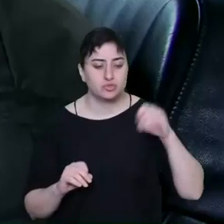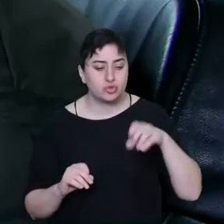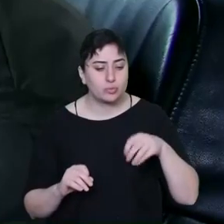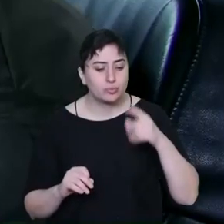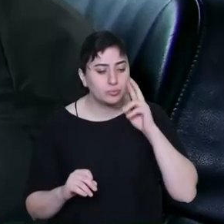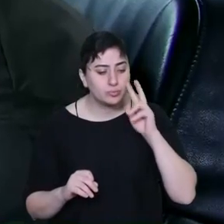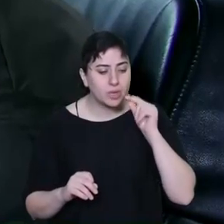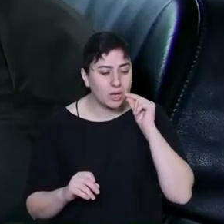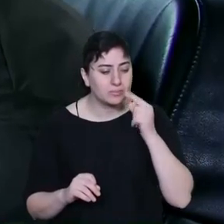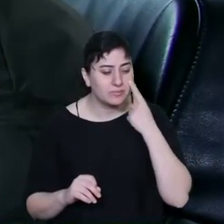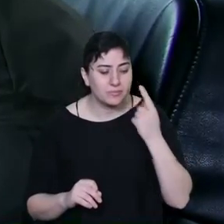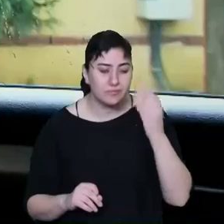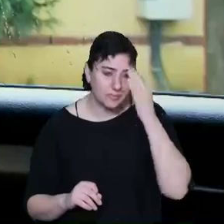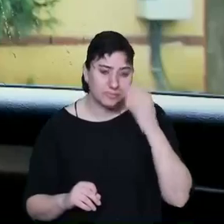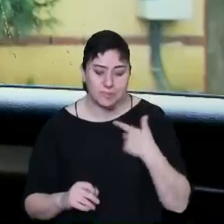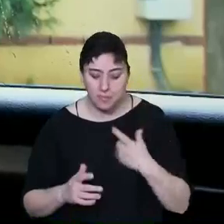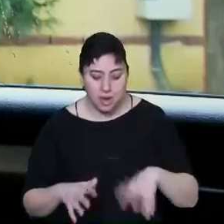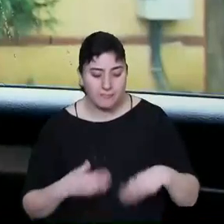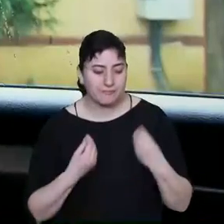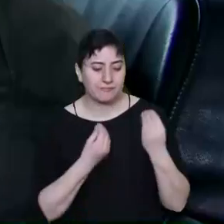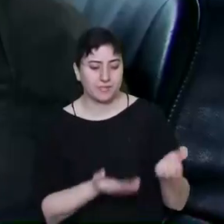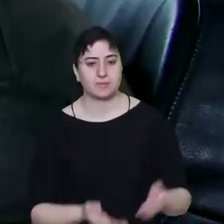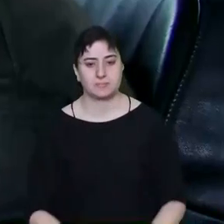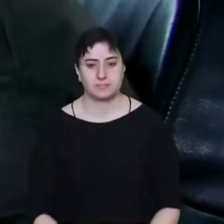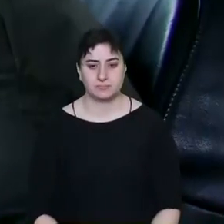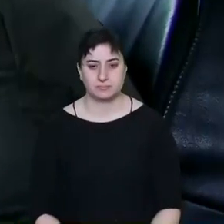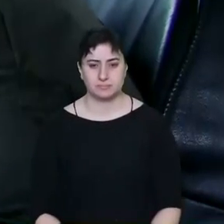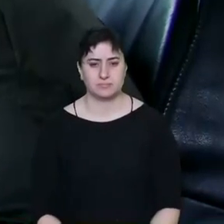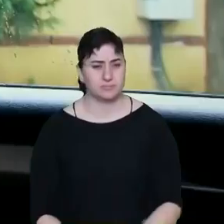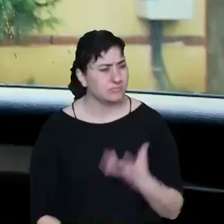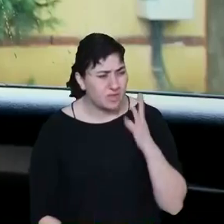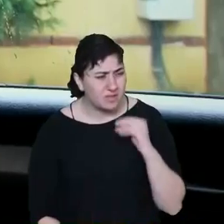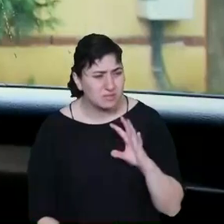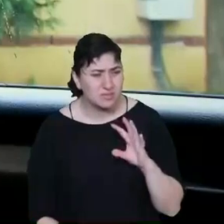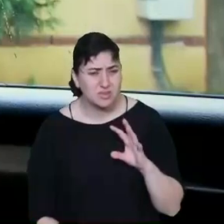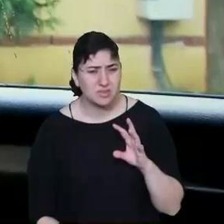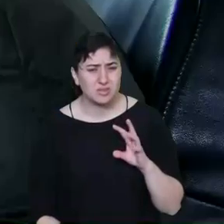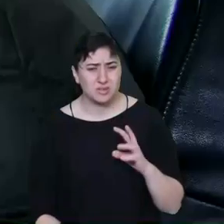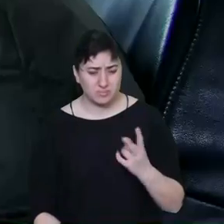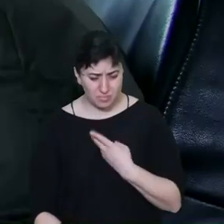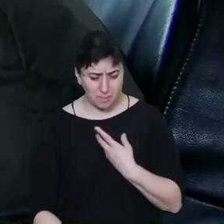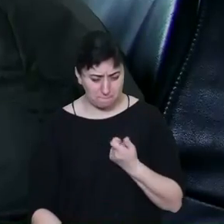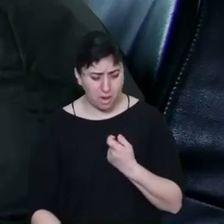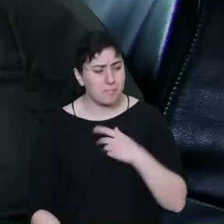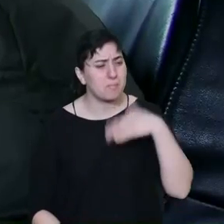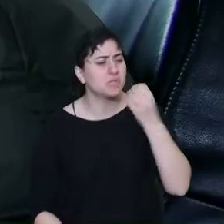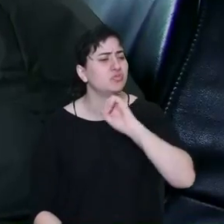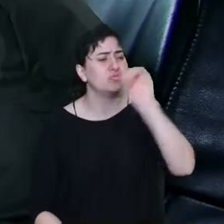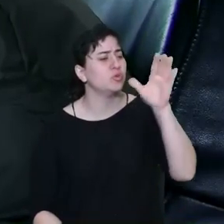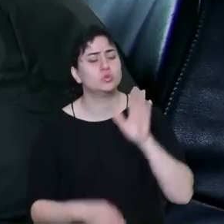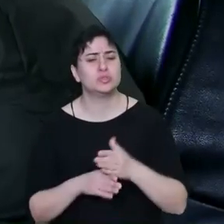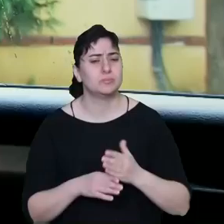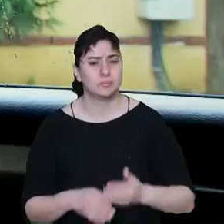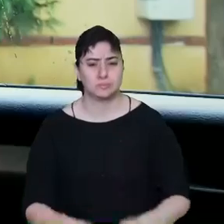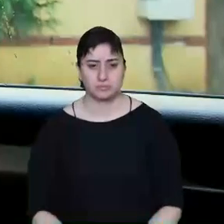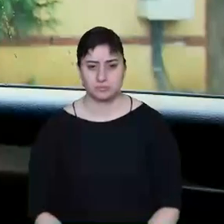çocukla karşılaştım. Cebimdeki bütün parayı ona verdim. Nasıl ya? Benim parama, helalime niye dağıtıyorsun? Niye veriyorsun